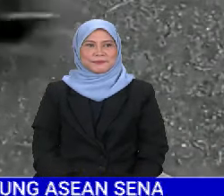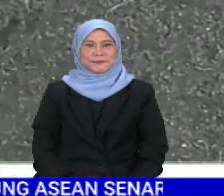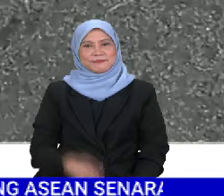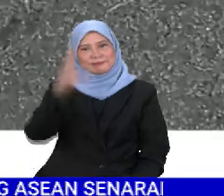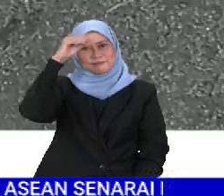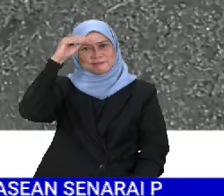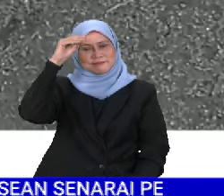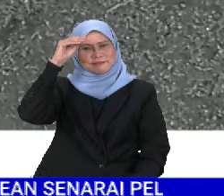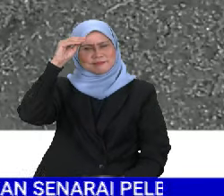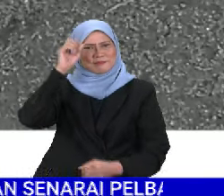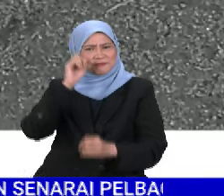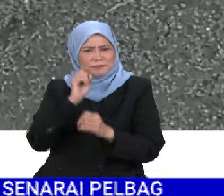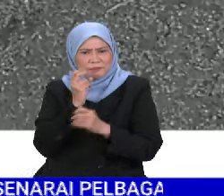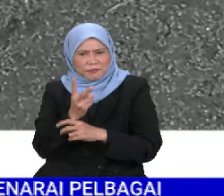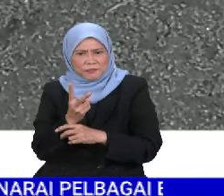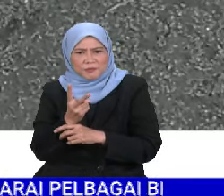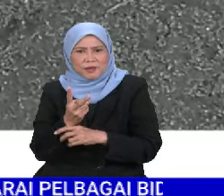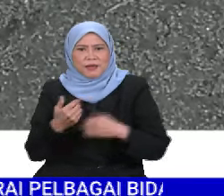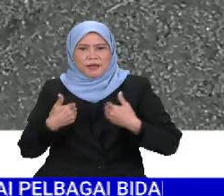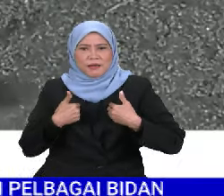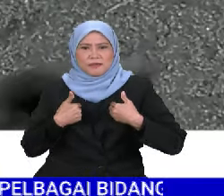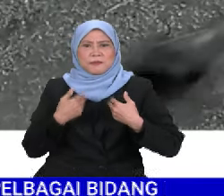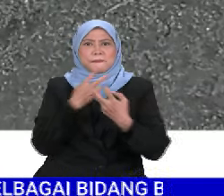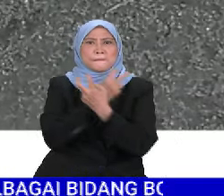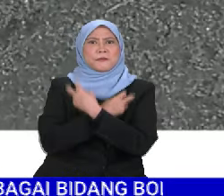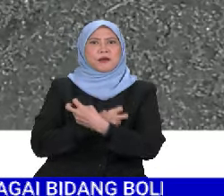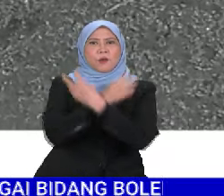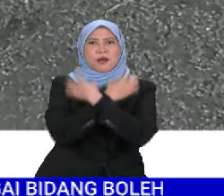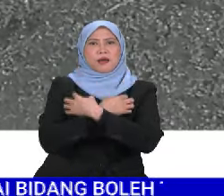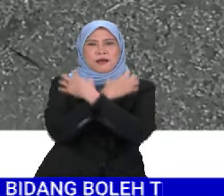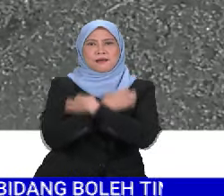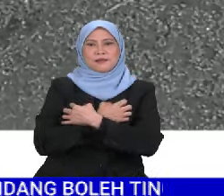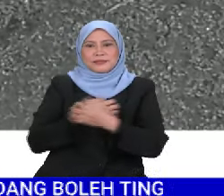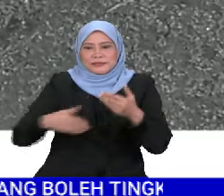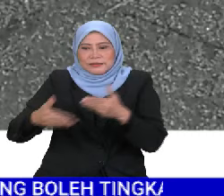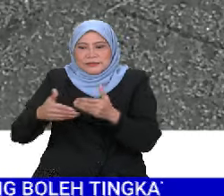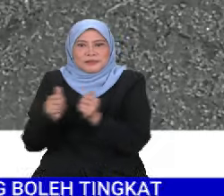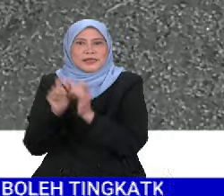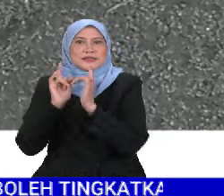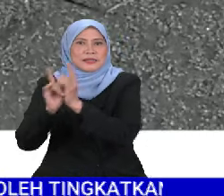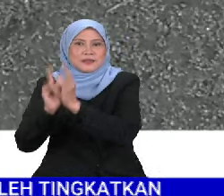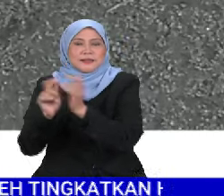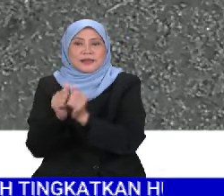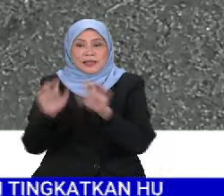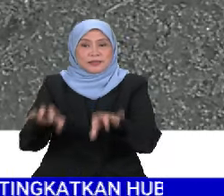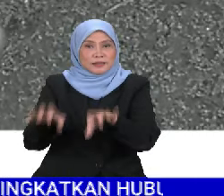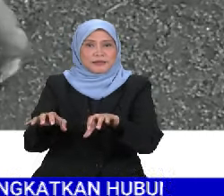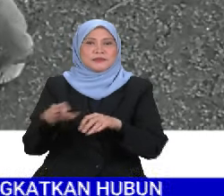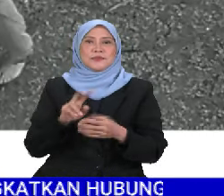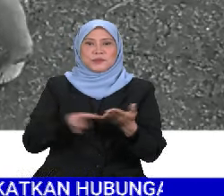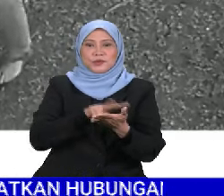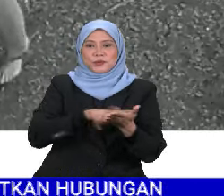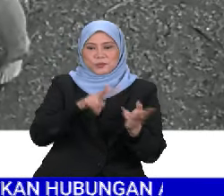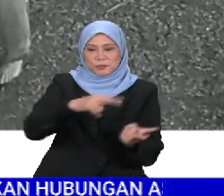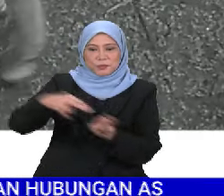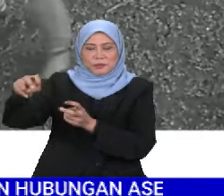Seorang lelaki nekat nampak seekor beruang yang mendekati kekasih dan anjingnya. Video yang dimuat naik itu menunjukkan